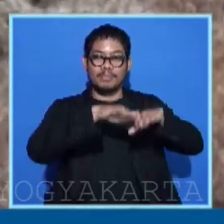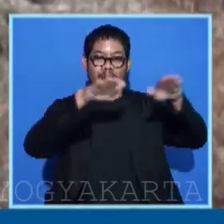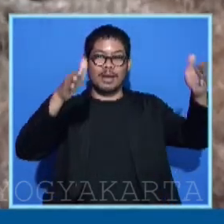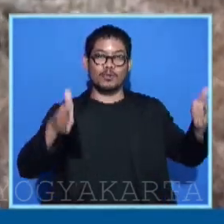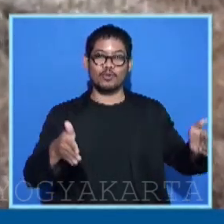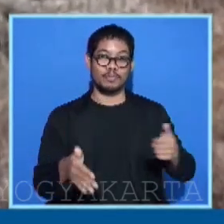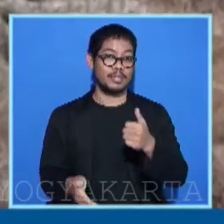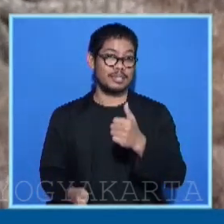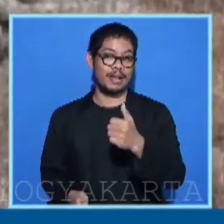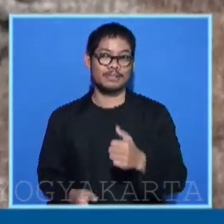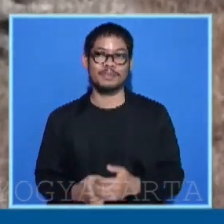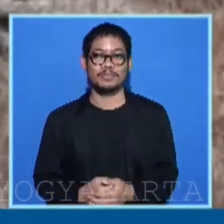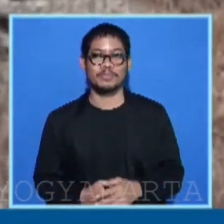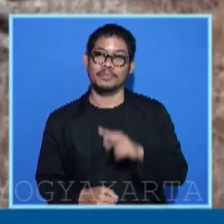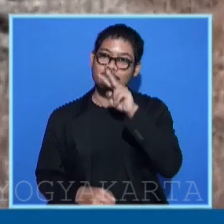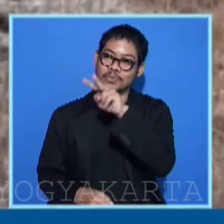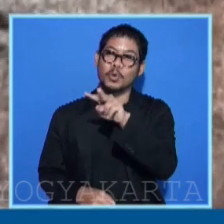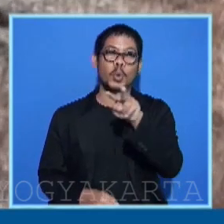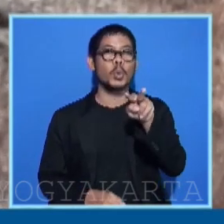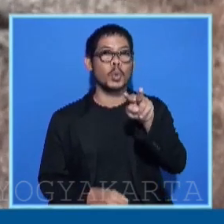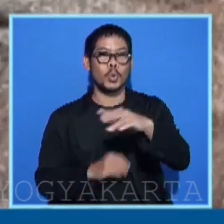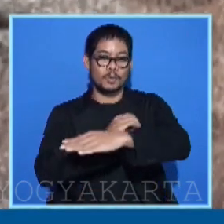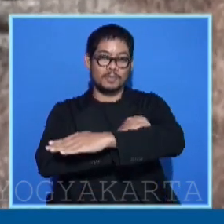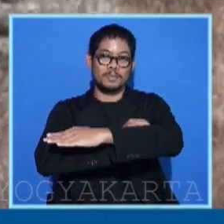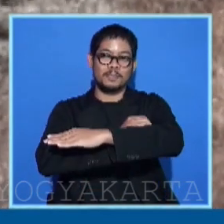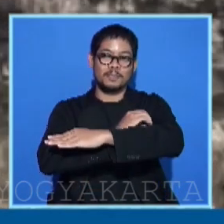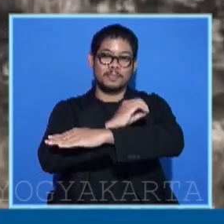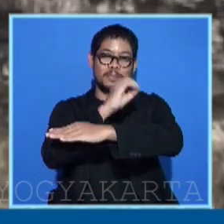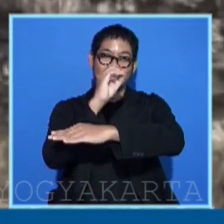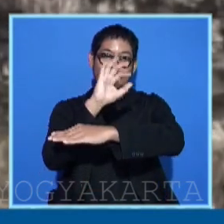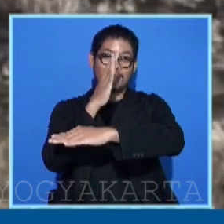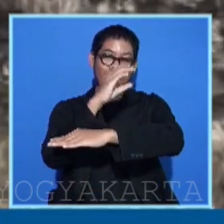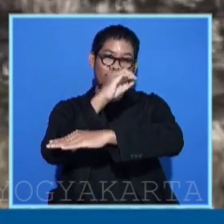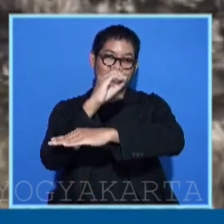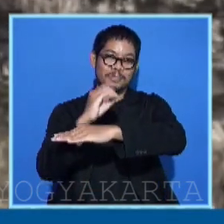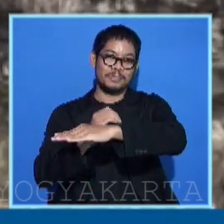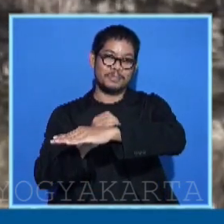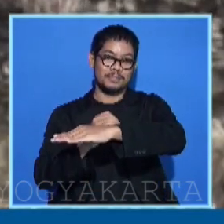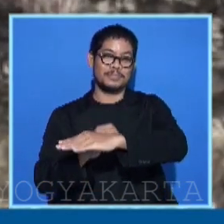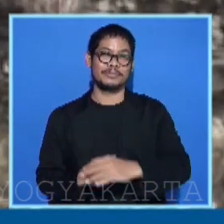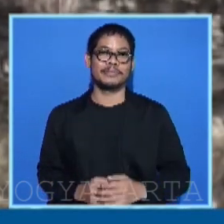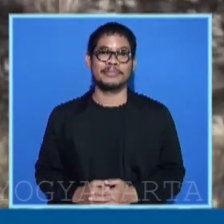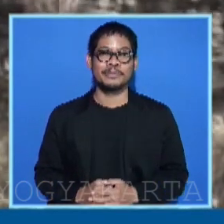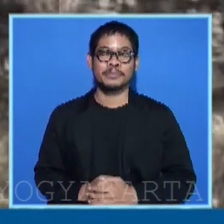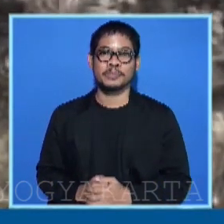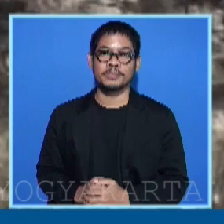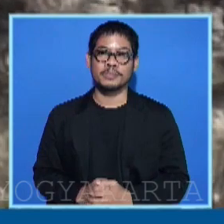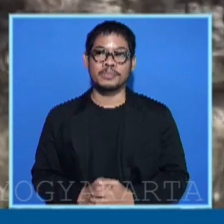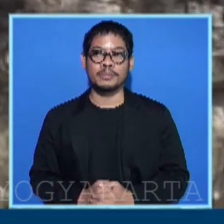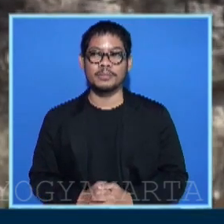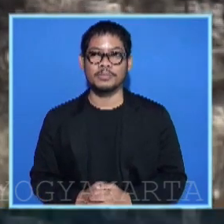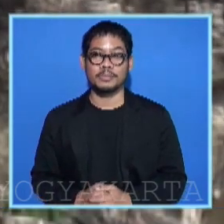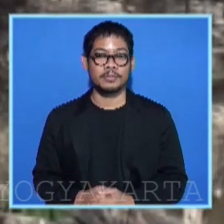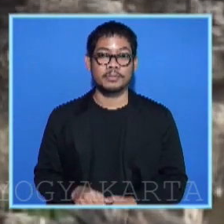Roto Lan saget kanggersani Sunset Lan sunrise Bukit menggermunika ugimeh kadosteni tebing breksi ing tembing ajengipun